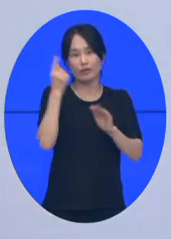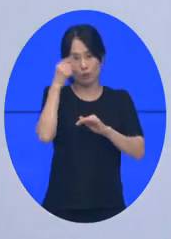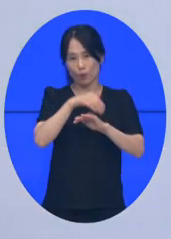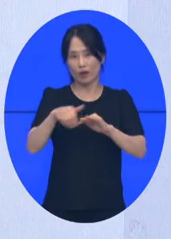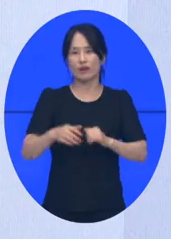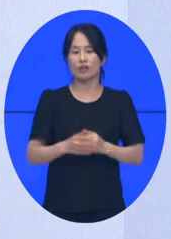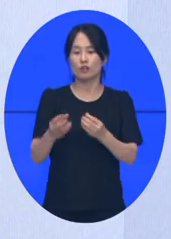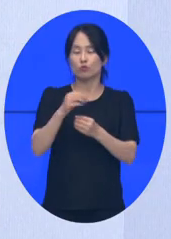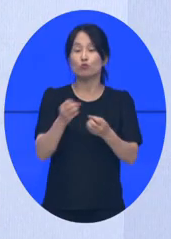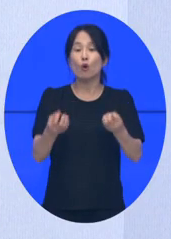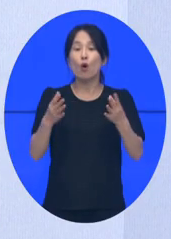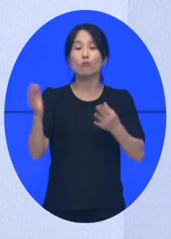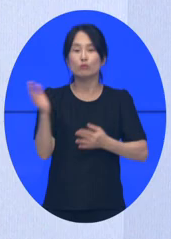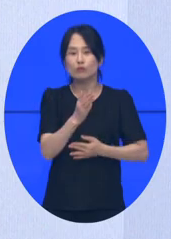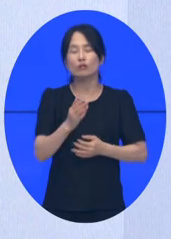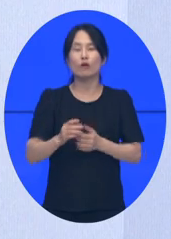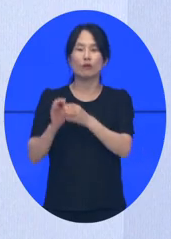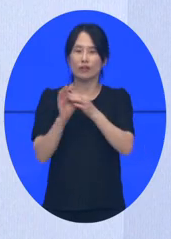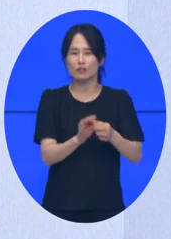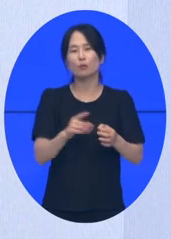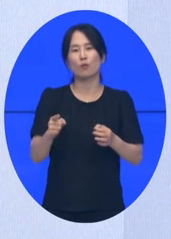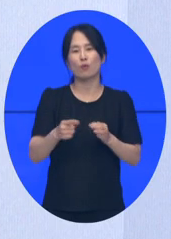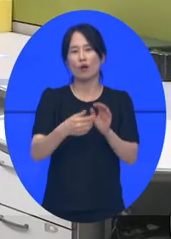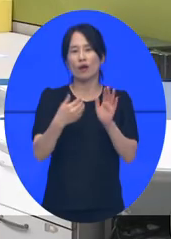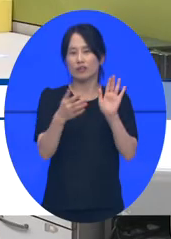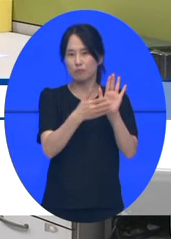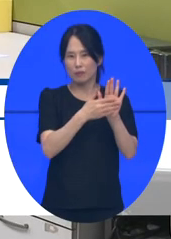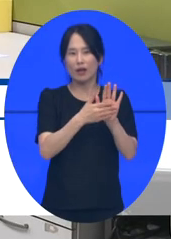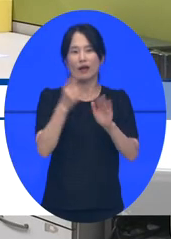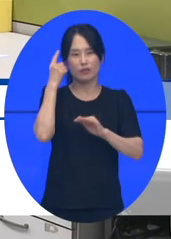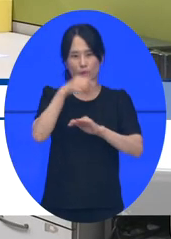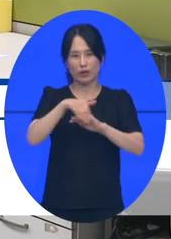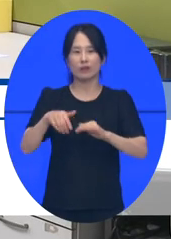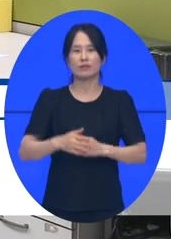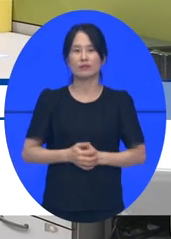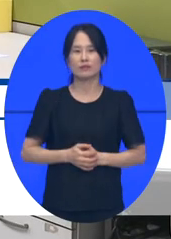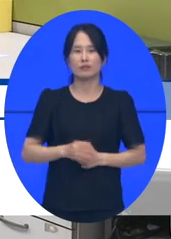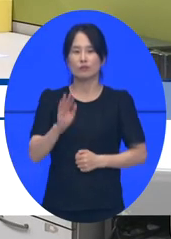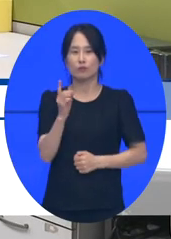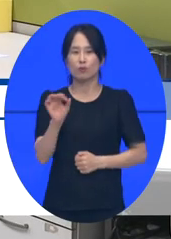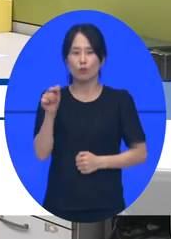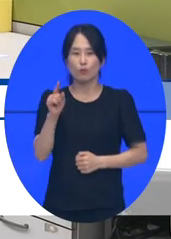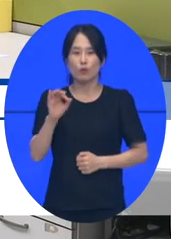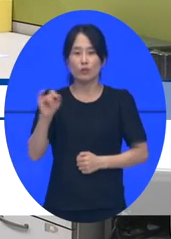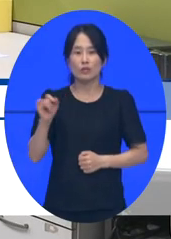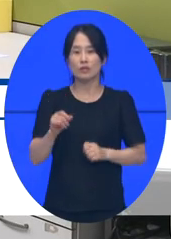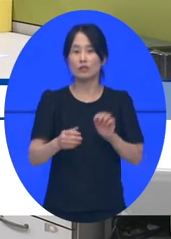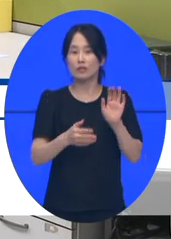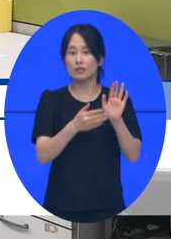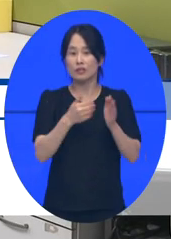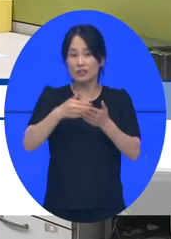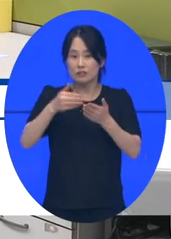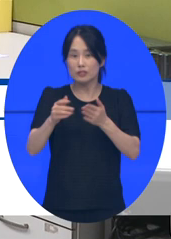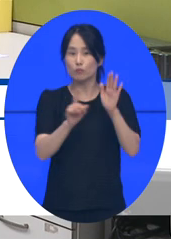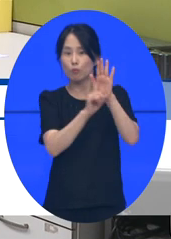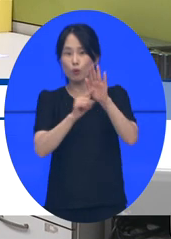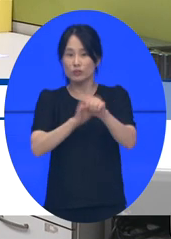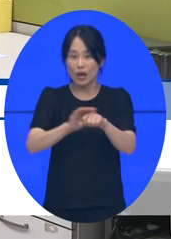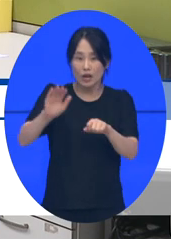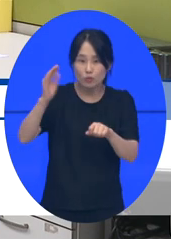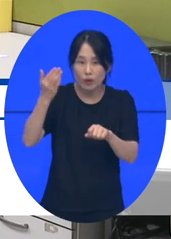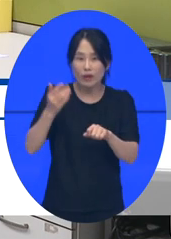시작해 생산품에까지 적용할 계획입니다. 봉공이 캐릭터가 홍보가 제대로 된다고 하면 그동안의